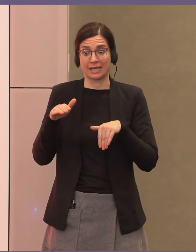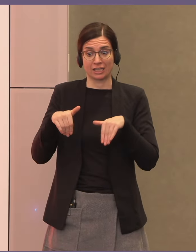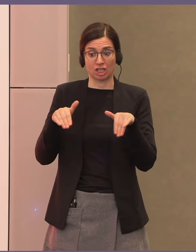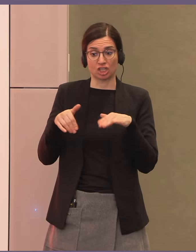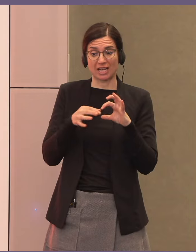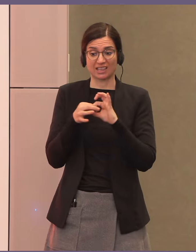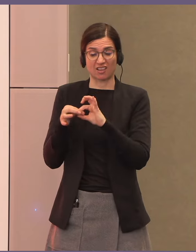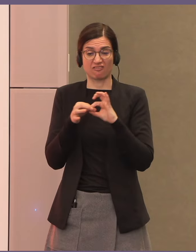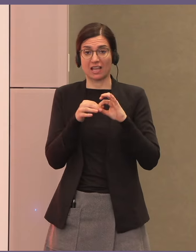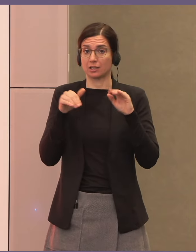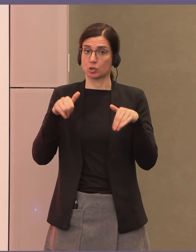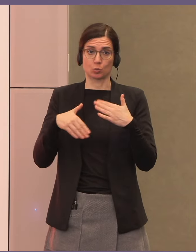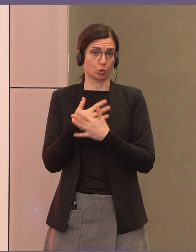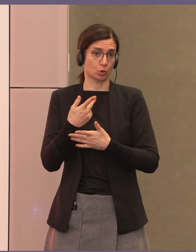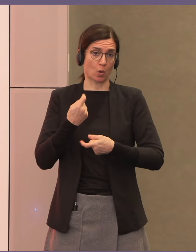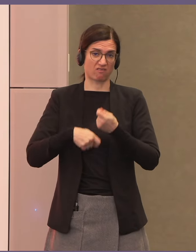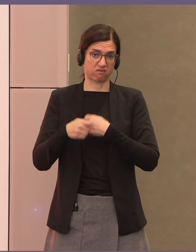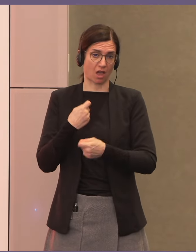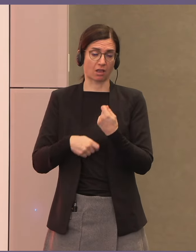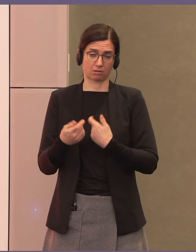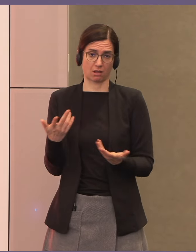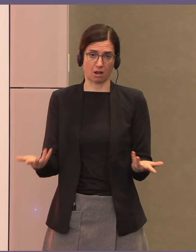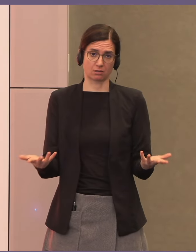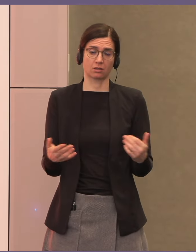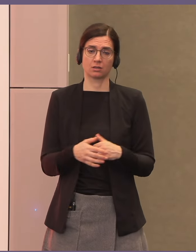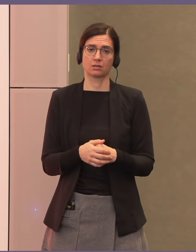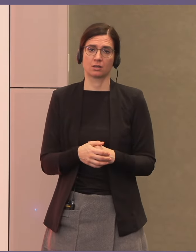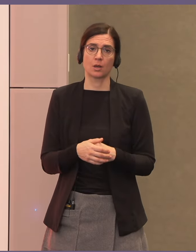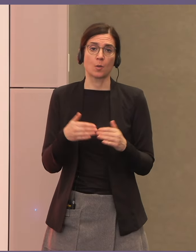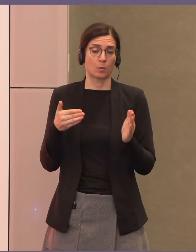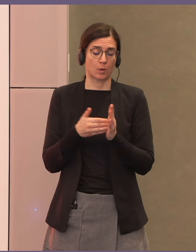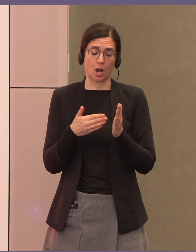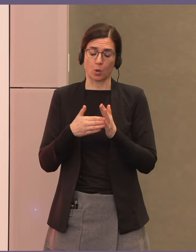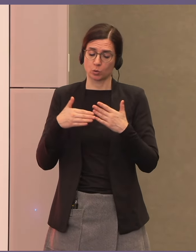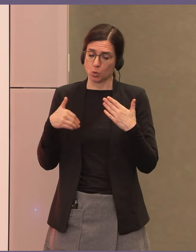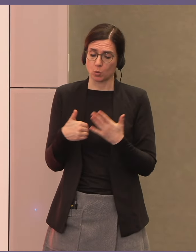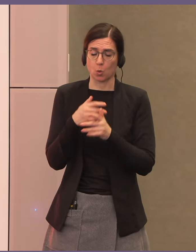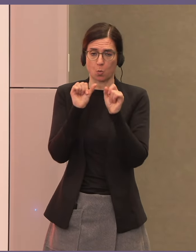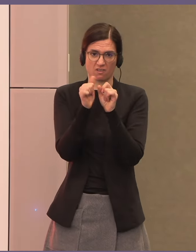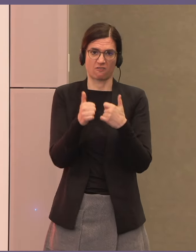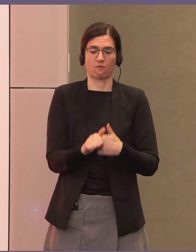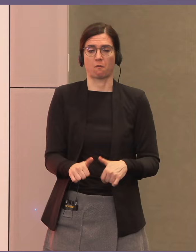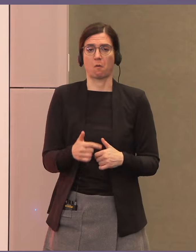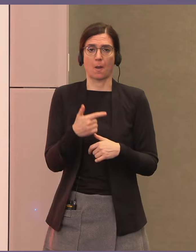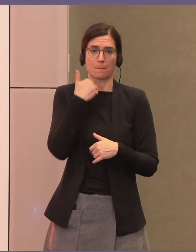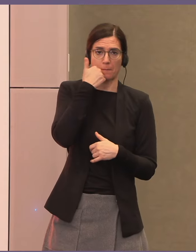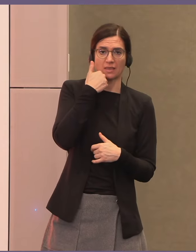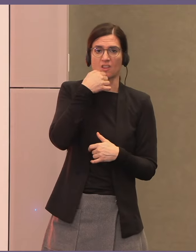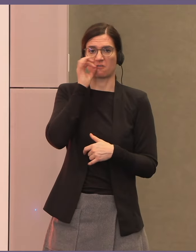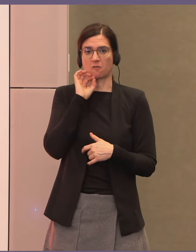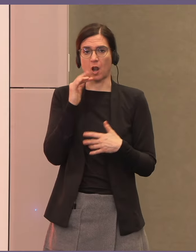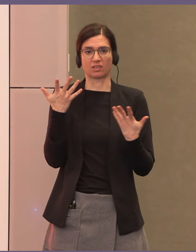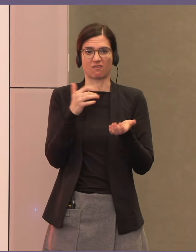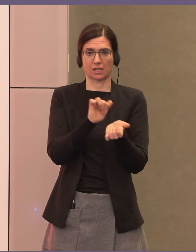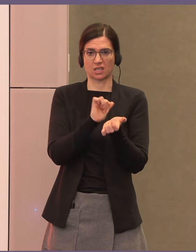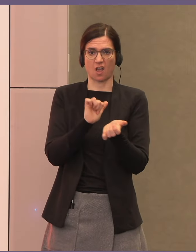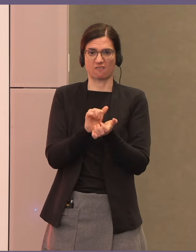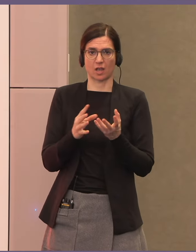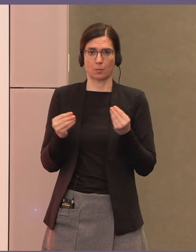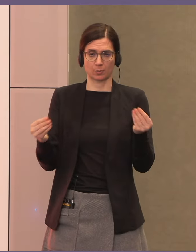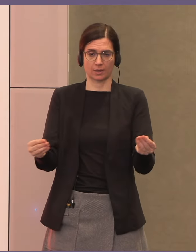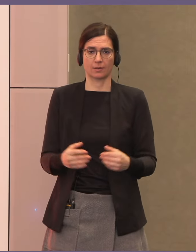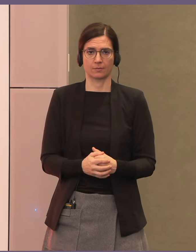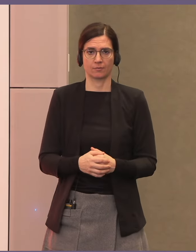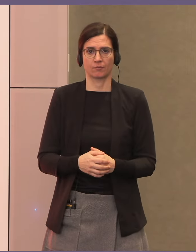ausverhandelt werden und deshalb stets umkämpft und unabgeschlossen sind. Ausschlaggebend für die